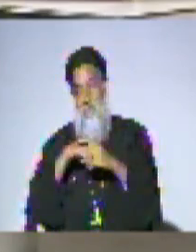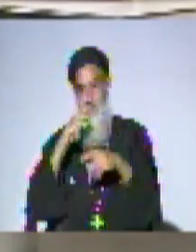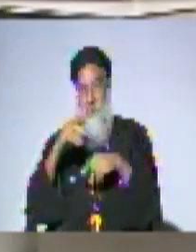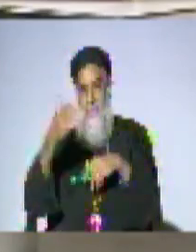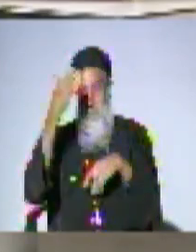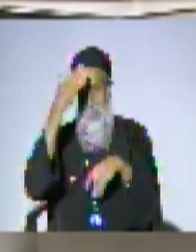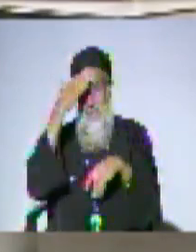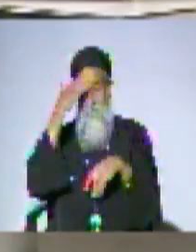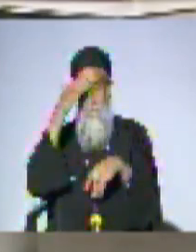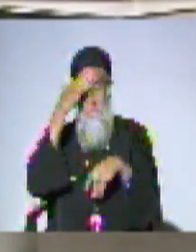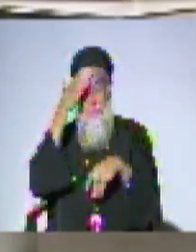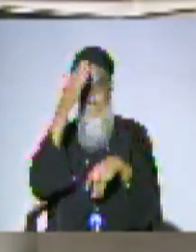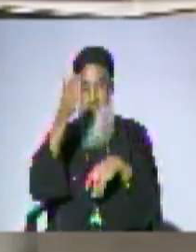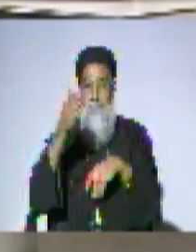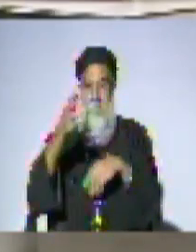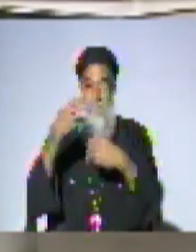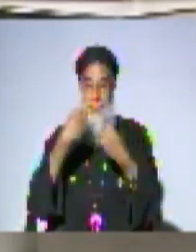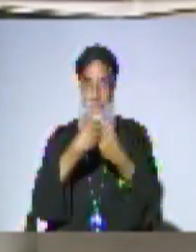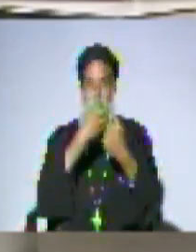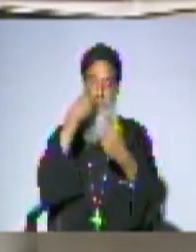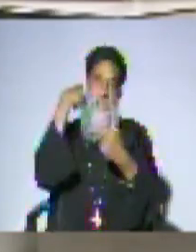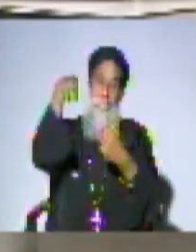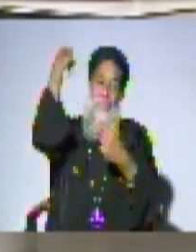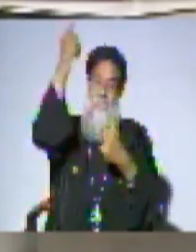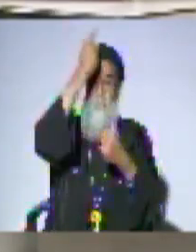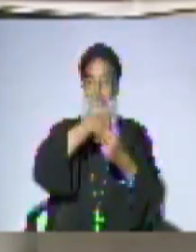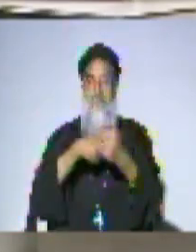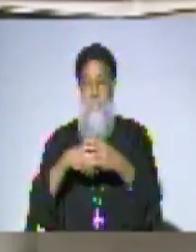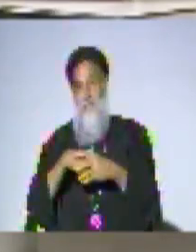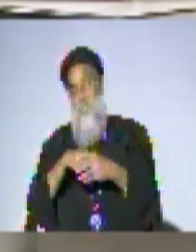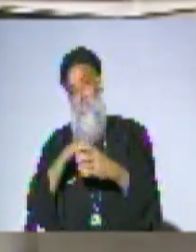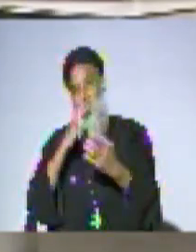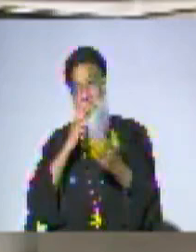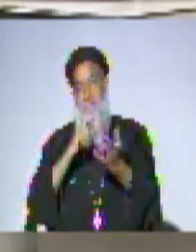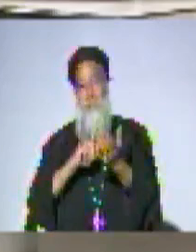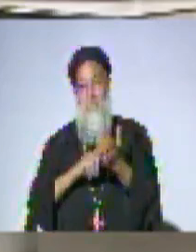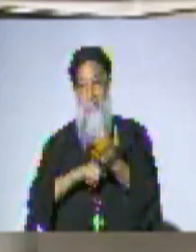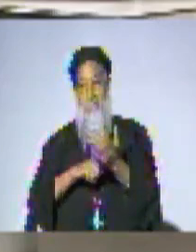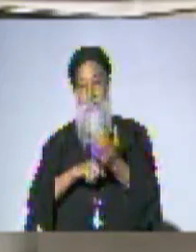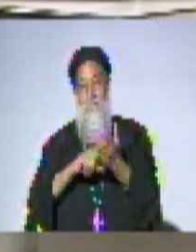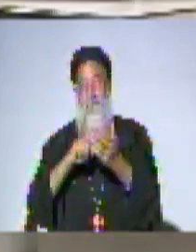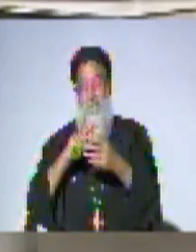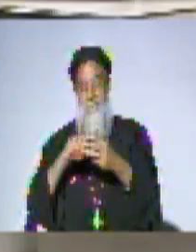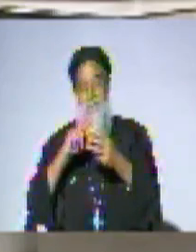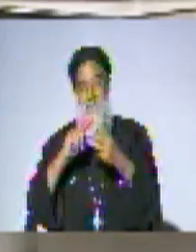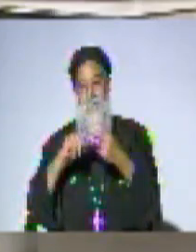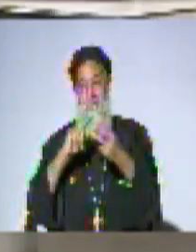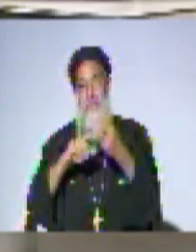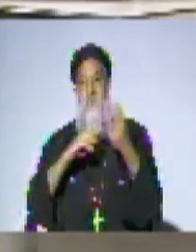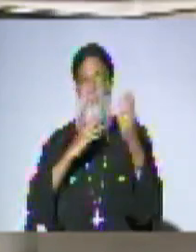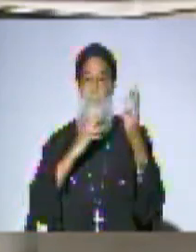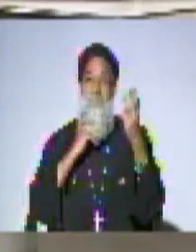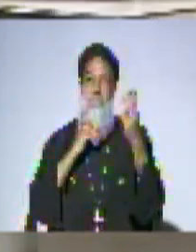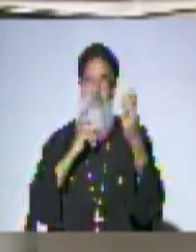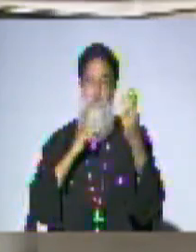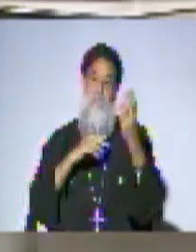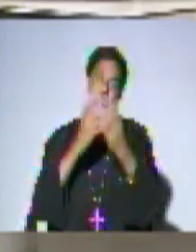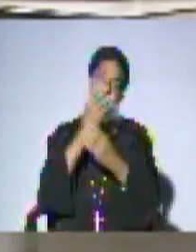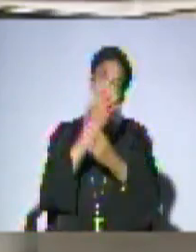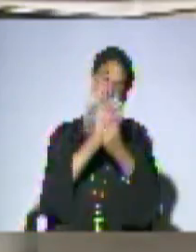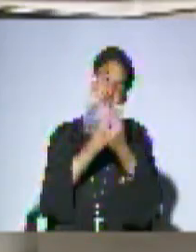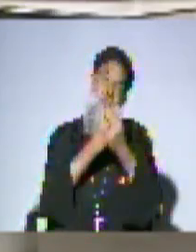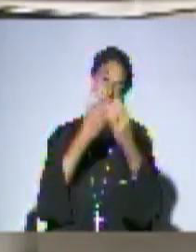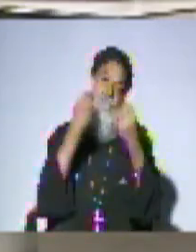معه، أيوة، مع الروح القدس. هنا بقى تأكيد على عبادة الثالوثية. يعني لما نكلم الآب